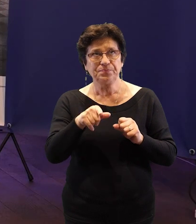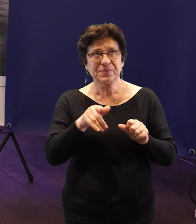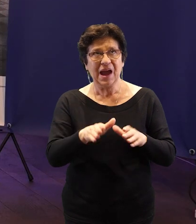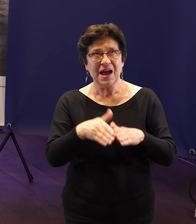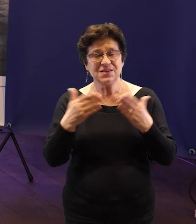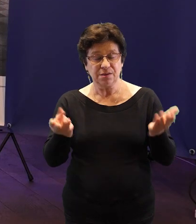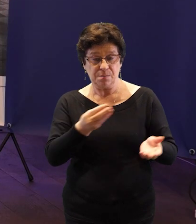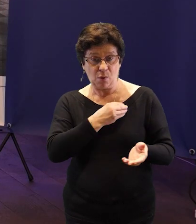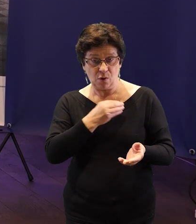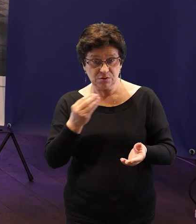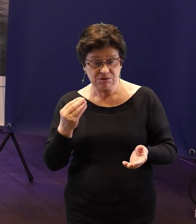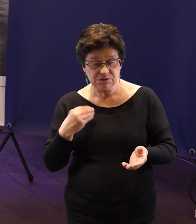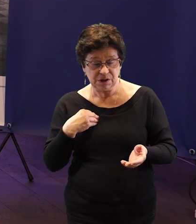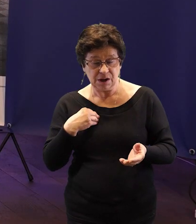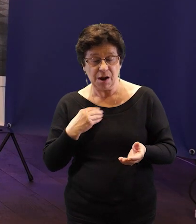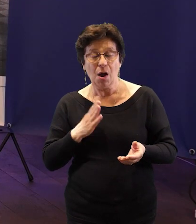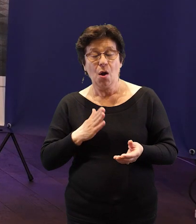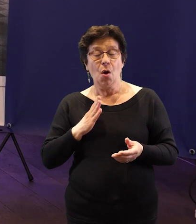Przepraszam.